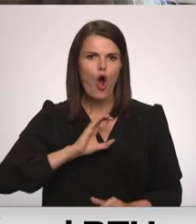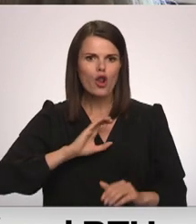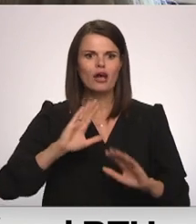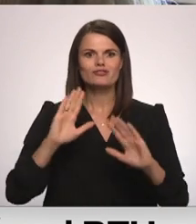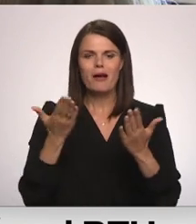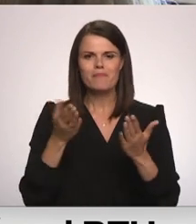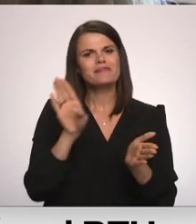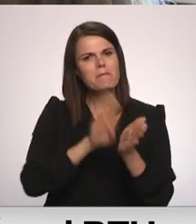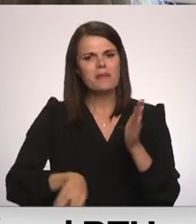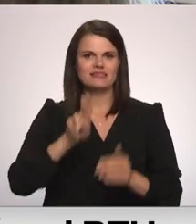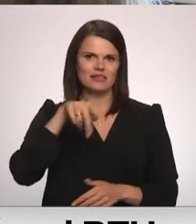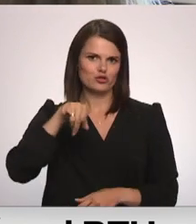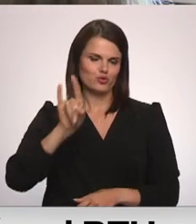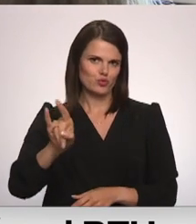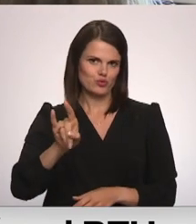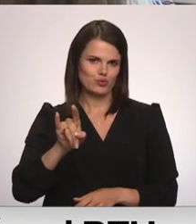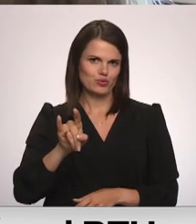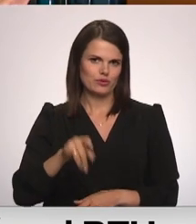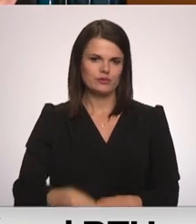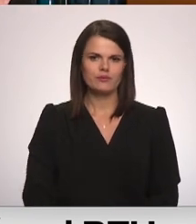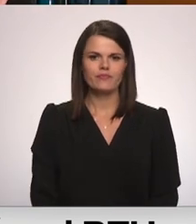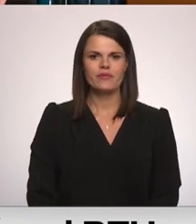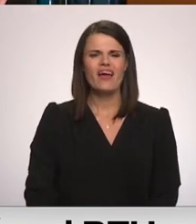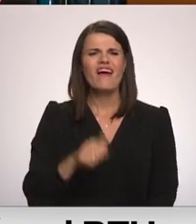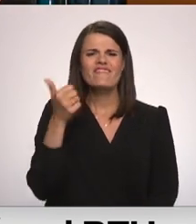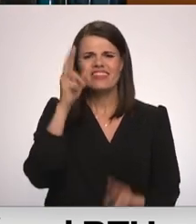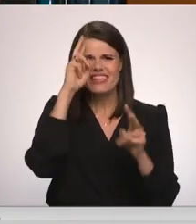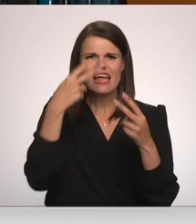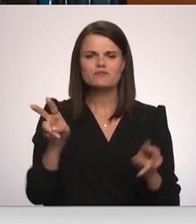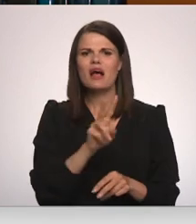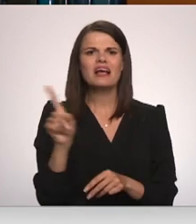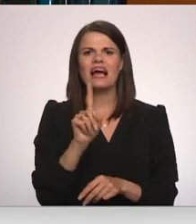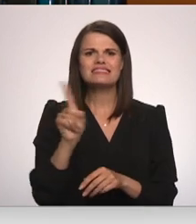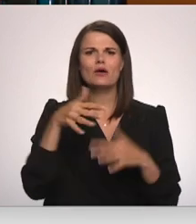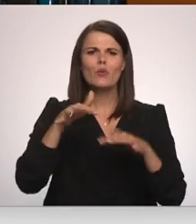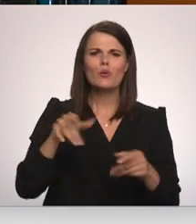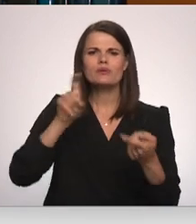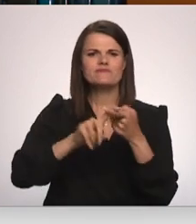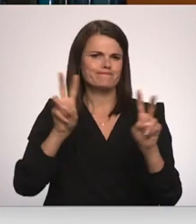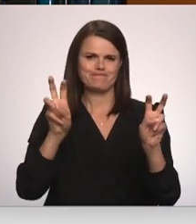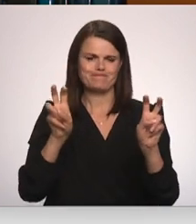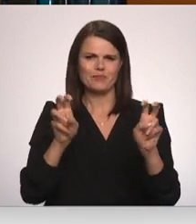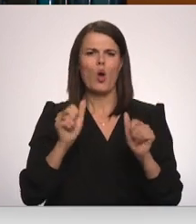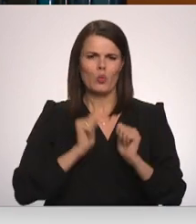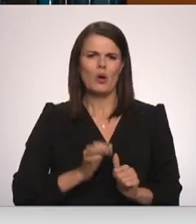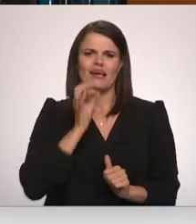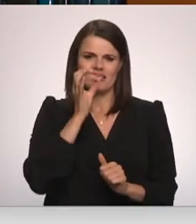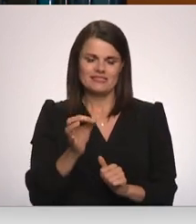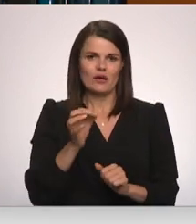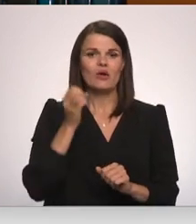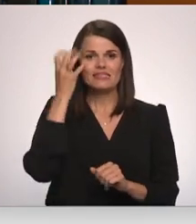pievienošanas Tehniskajai universitātei. Nu, viņi nesaprot vispār, kas ir jūrniecība. Viņi, godīgi sakot, Izglītības